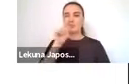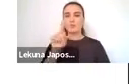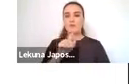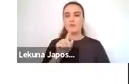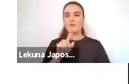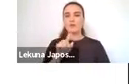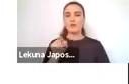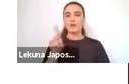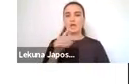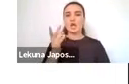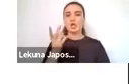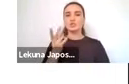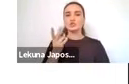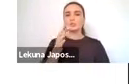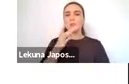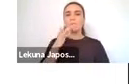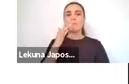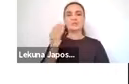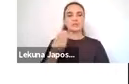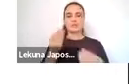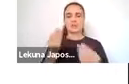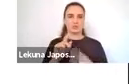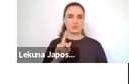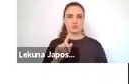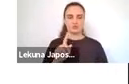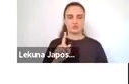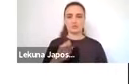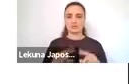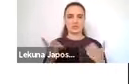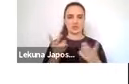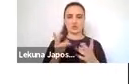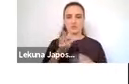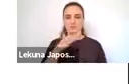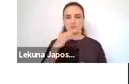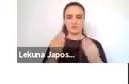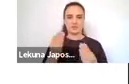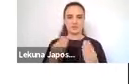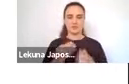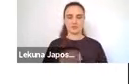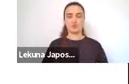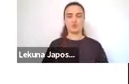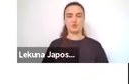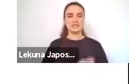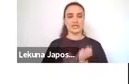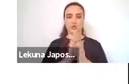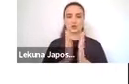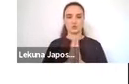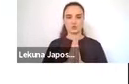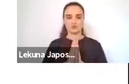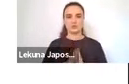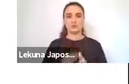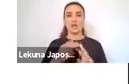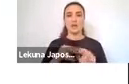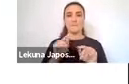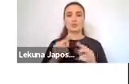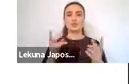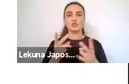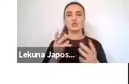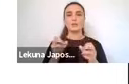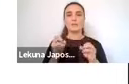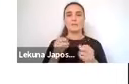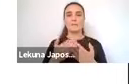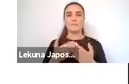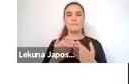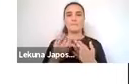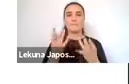თითქოს ამას ჭირდება ბევრი სათამაშო. არ სჭირდება სათამაშო საერთოდ, ამას სჭირდება